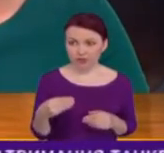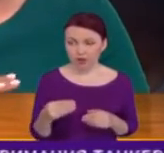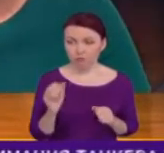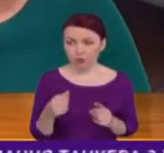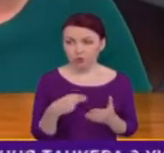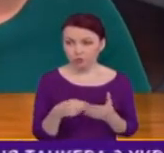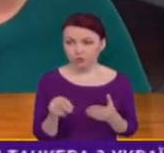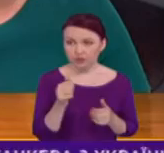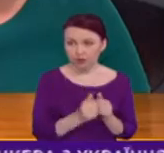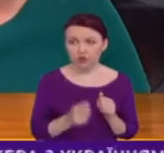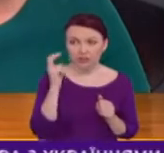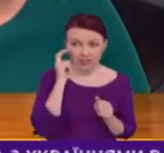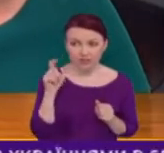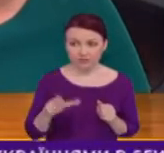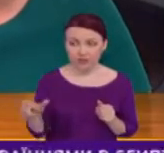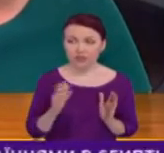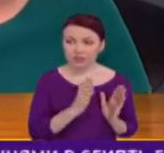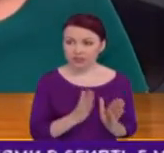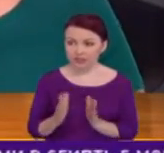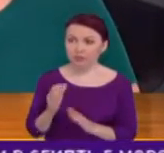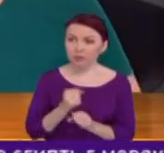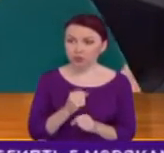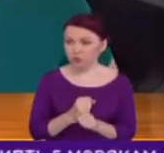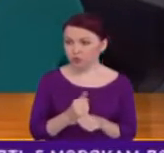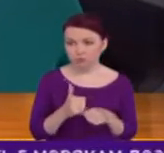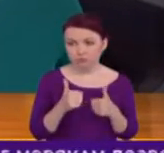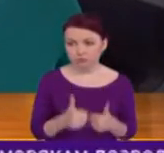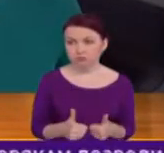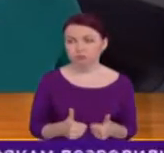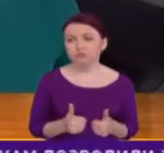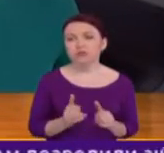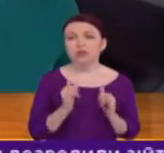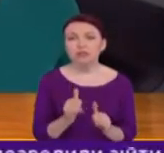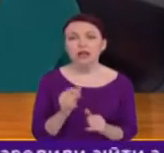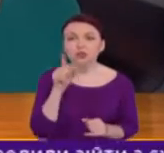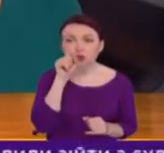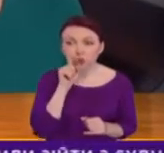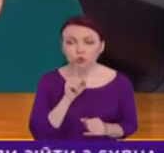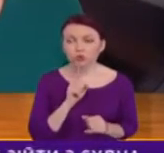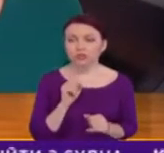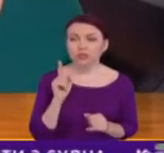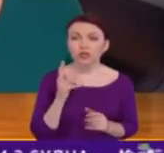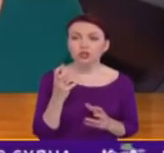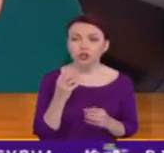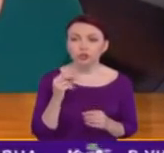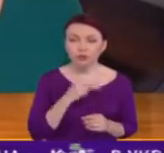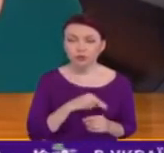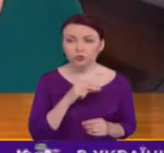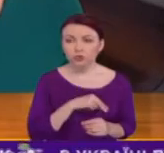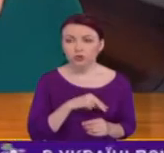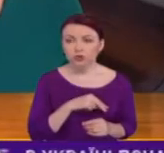киянин і сміливо користуватися. Звичайно, система так, працює, так, правильно? Система працює, і для зручності ще киян, ще